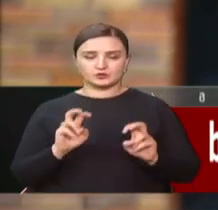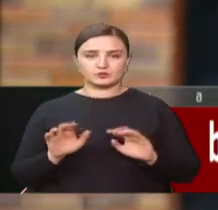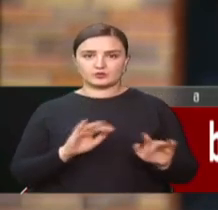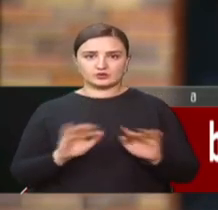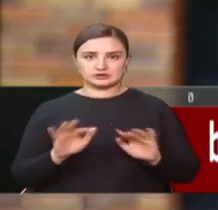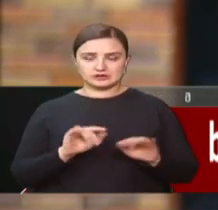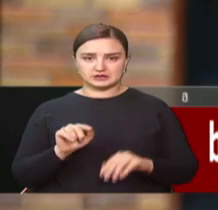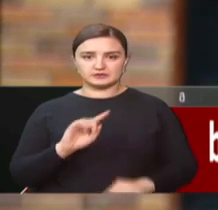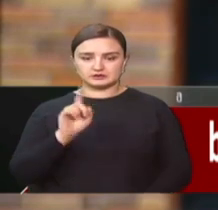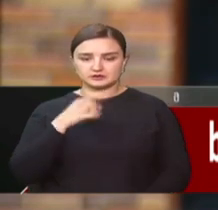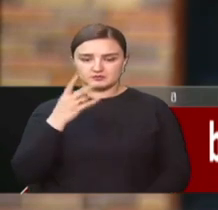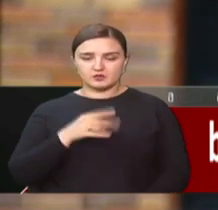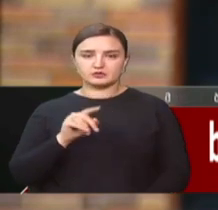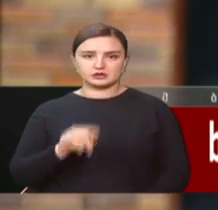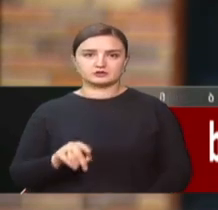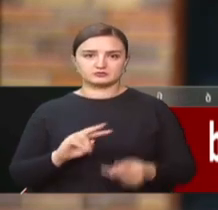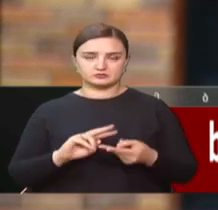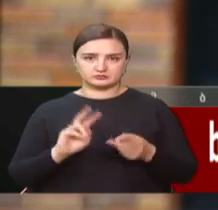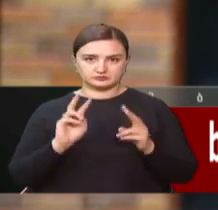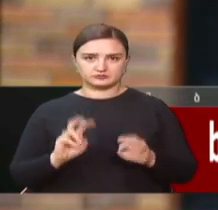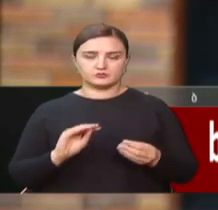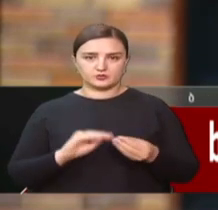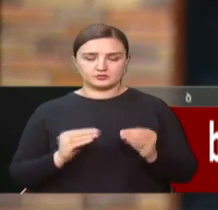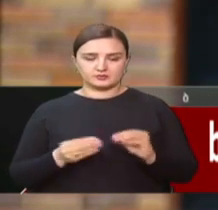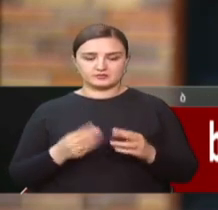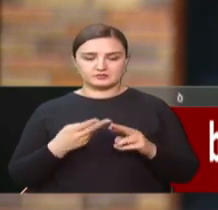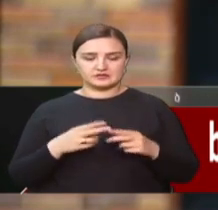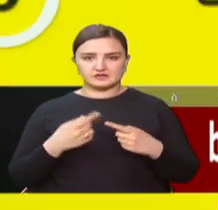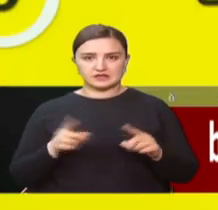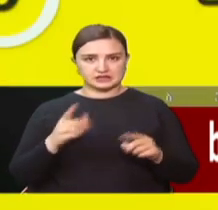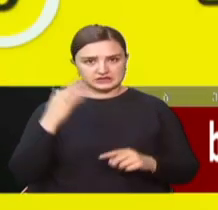პროცესებზე, რა თქმა უნდა, ეს პრობლემაა, იმიტომ რომ სხვანაირად უბრალოდ